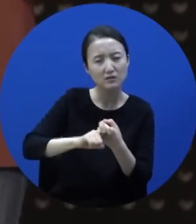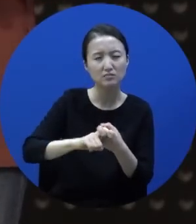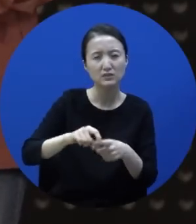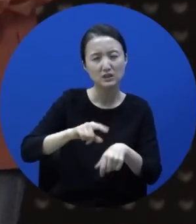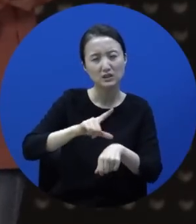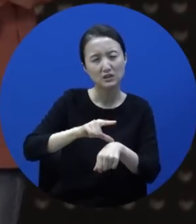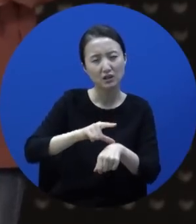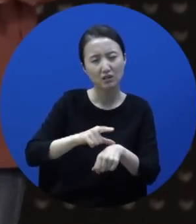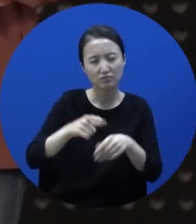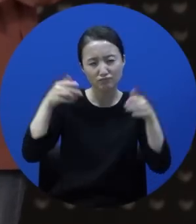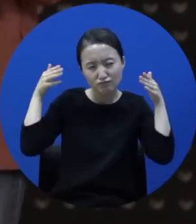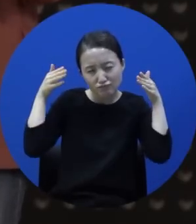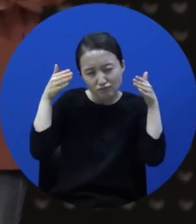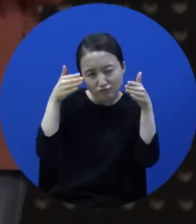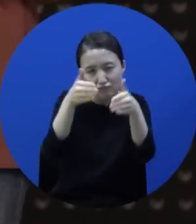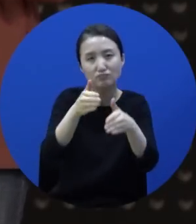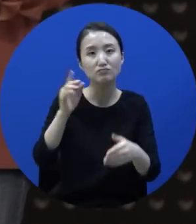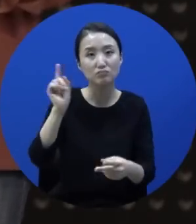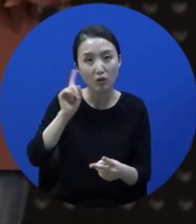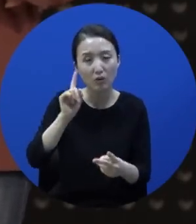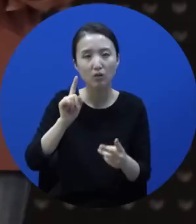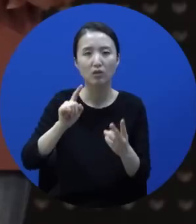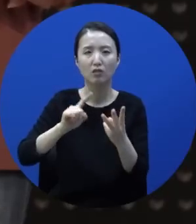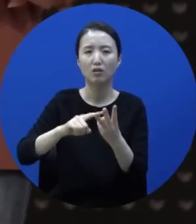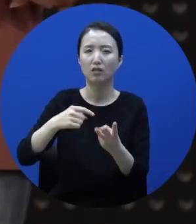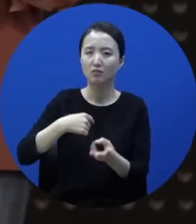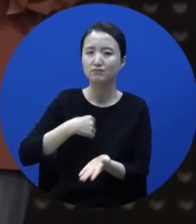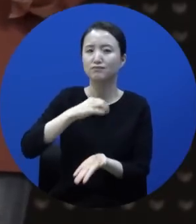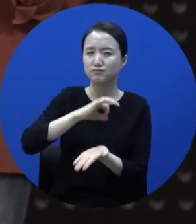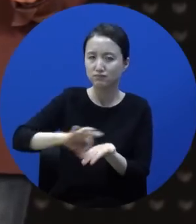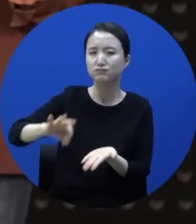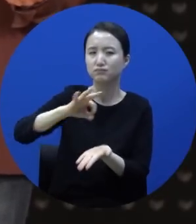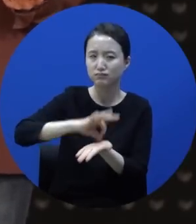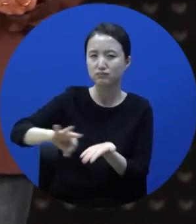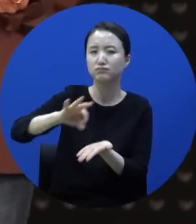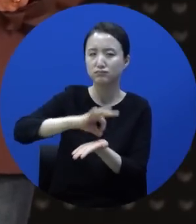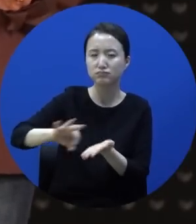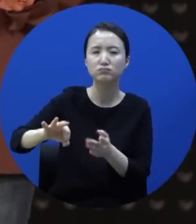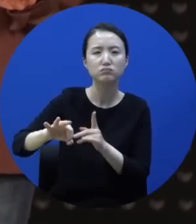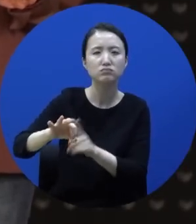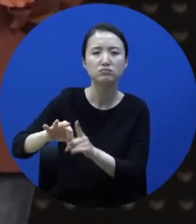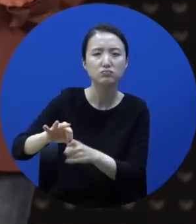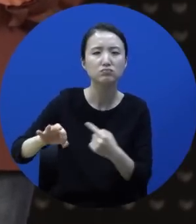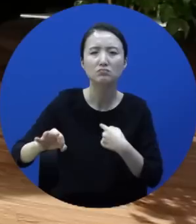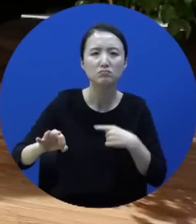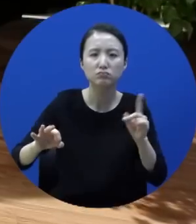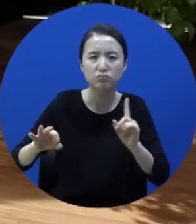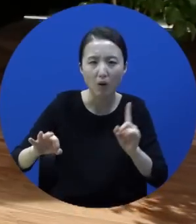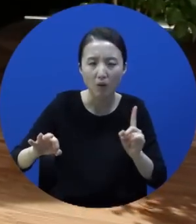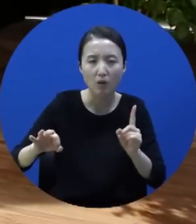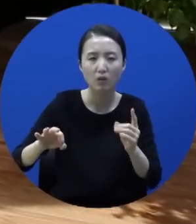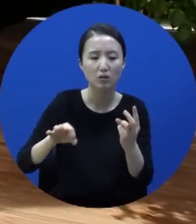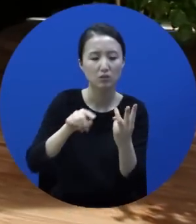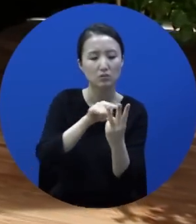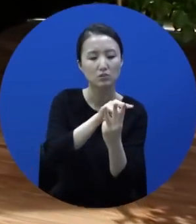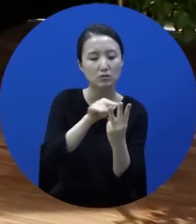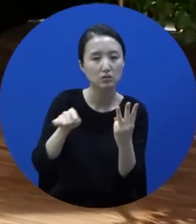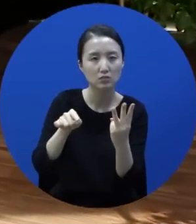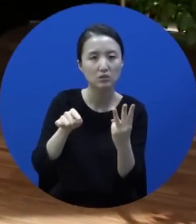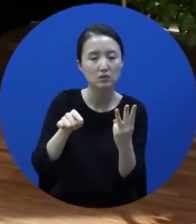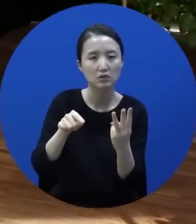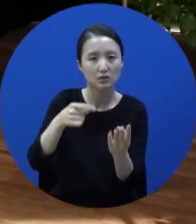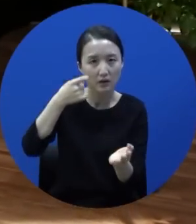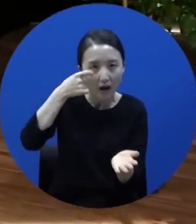또 어떤 것에 비용을 가장 많이 지출하는가, 이게 이제 기록되게 됩니다. 말 그대로 내가